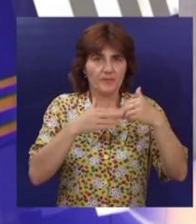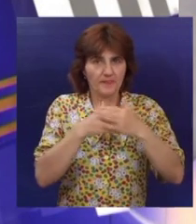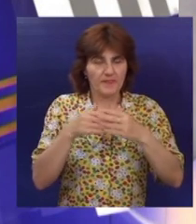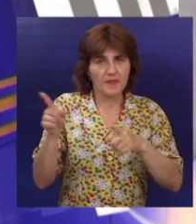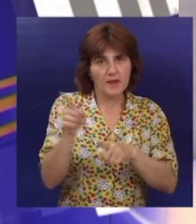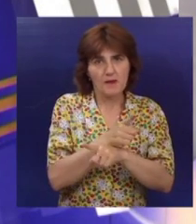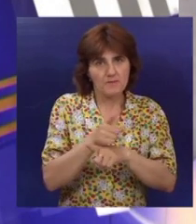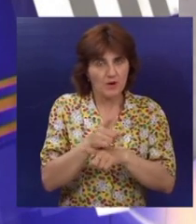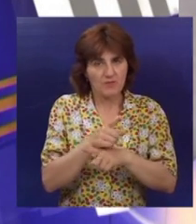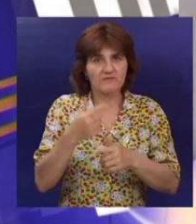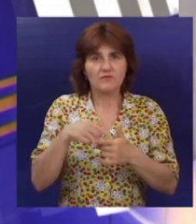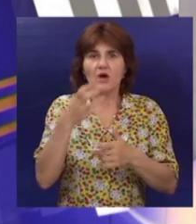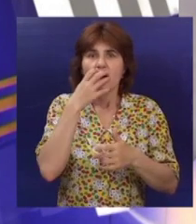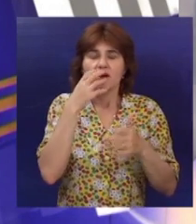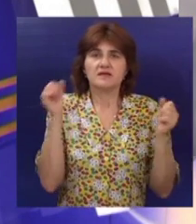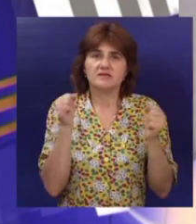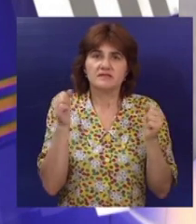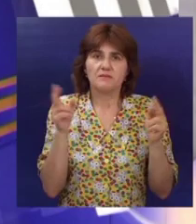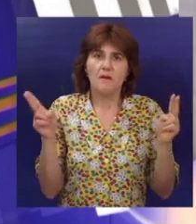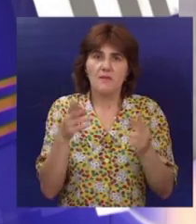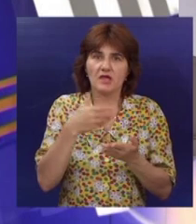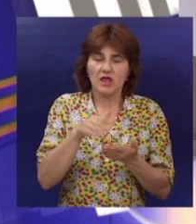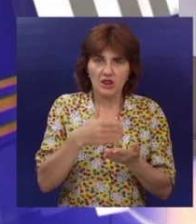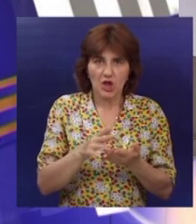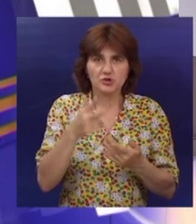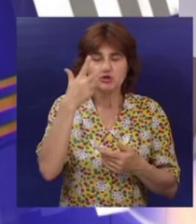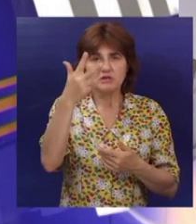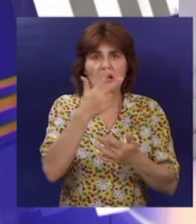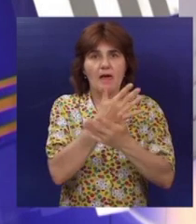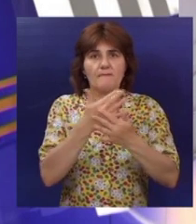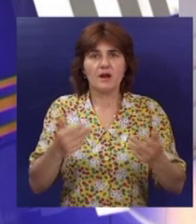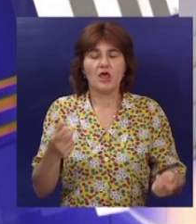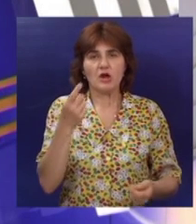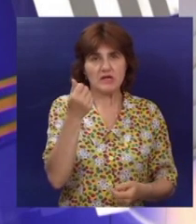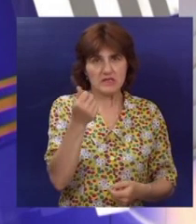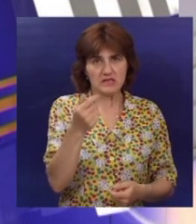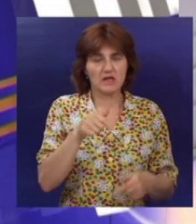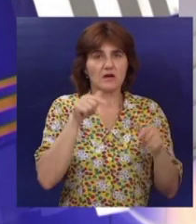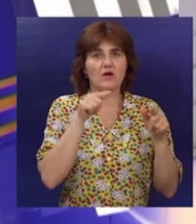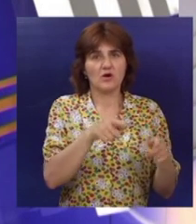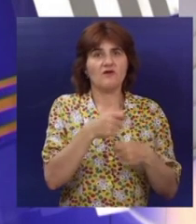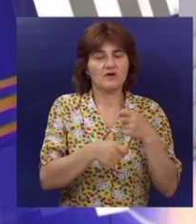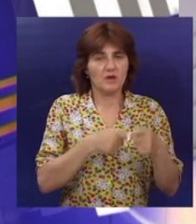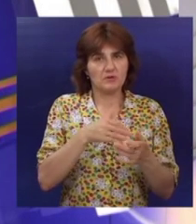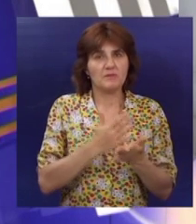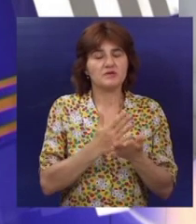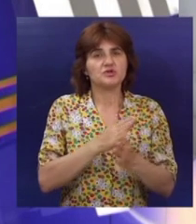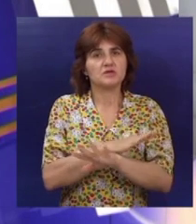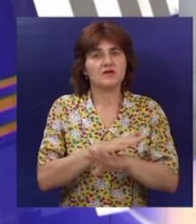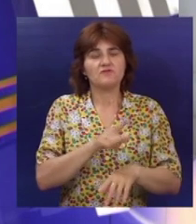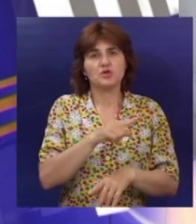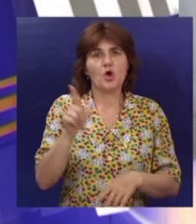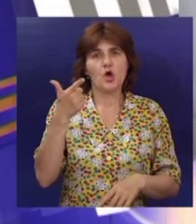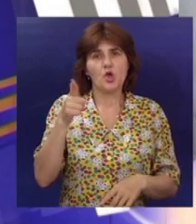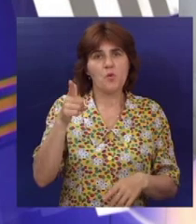tu namenu je iz Republičkog ministarstva za rad i socijalnu politiku odobreno 3 miliona dinara. Predviđeno je da ovi radovi budu završeni do